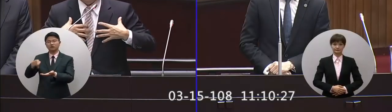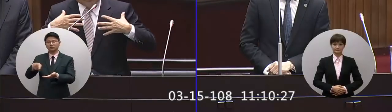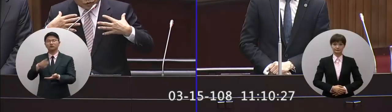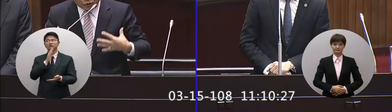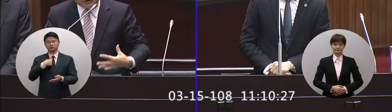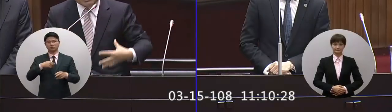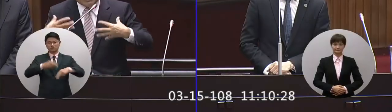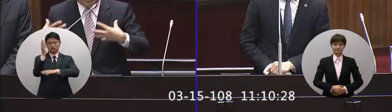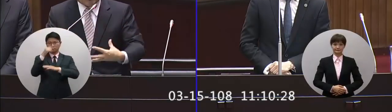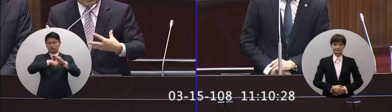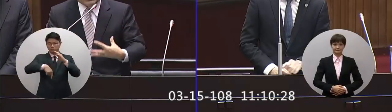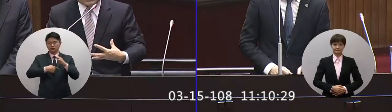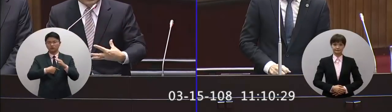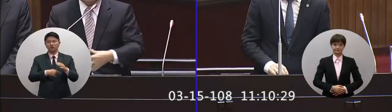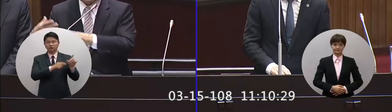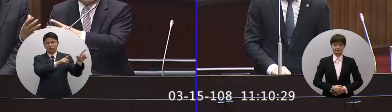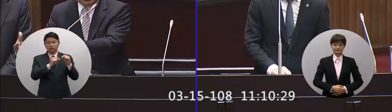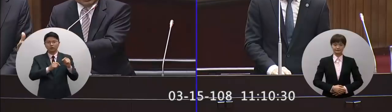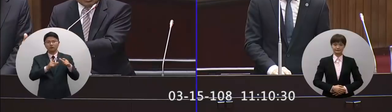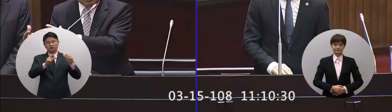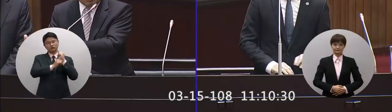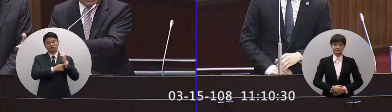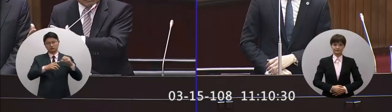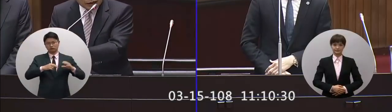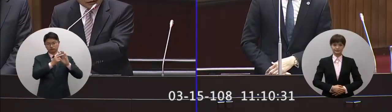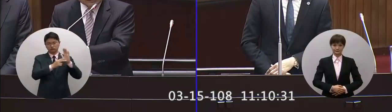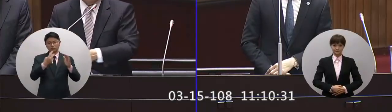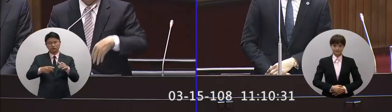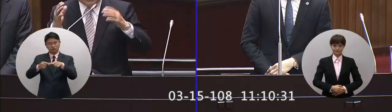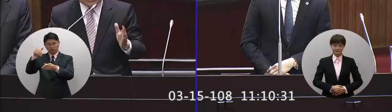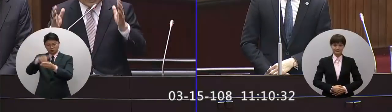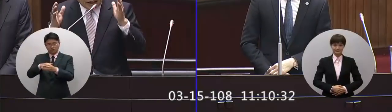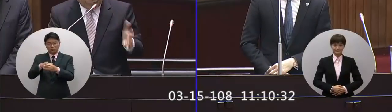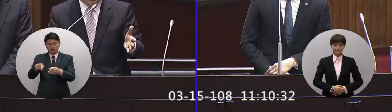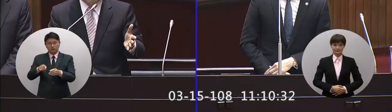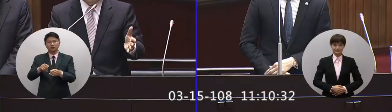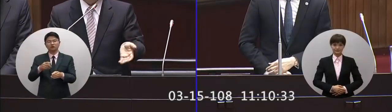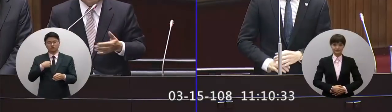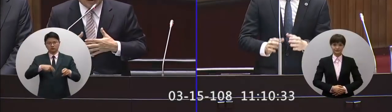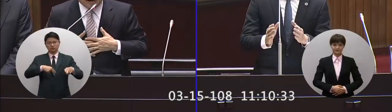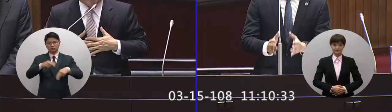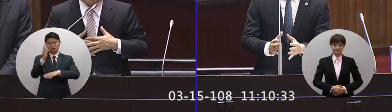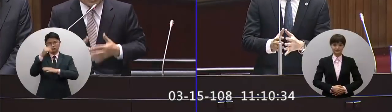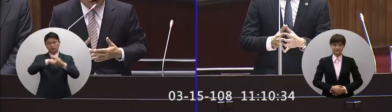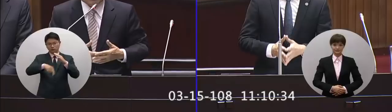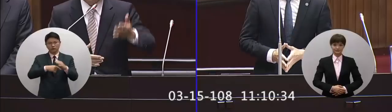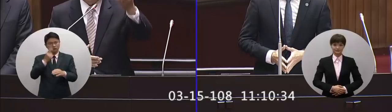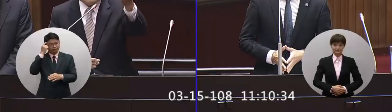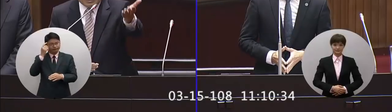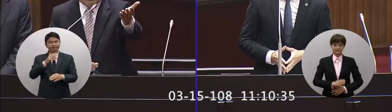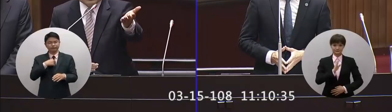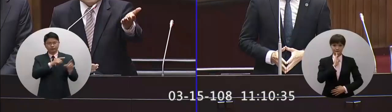政院。遵照大法官解释，甲尊重公道，结果行政院的立场，所以我嘛拜